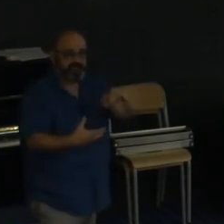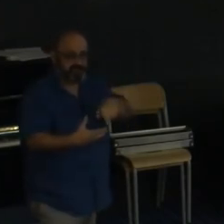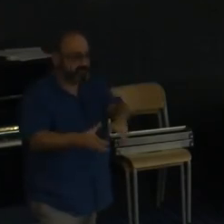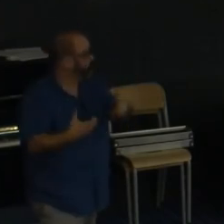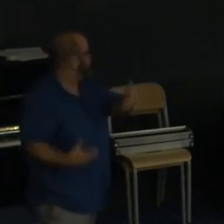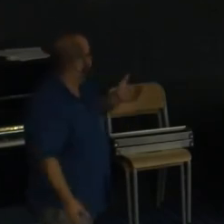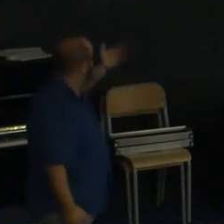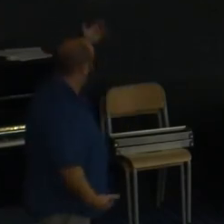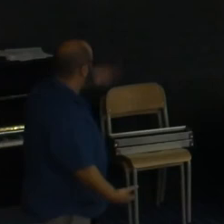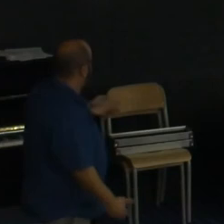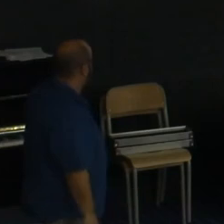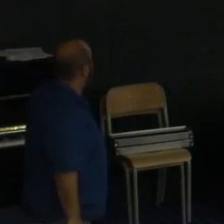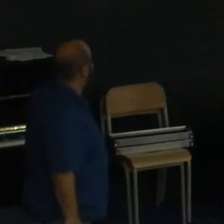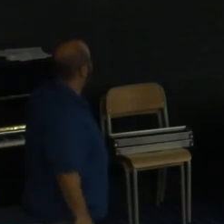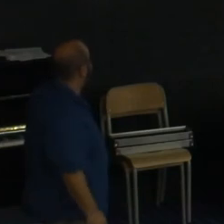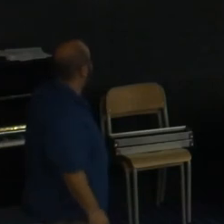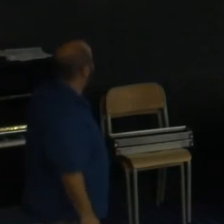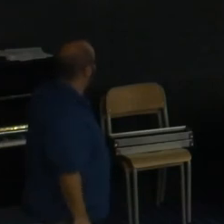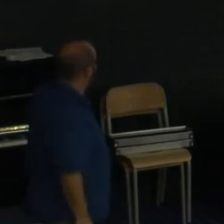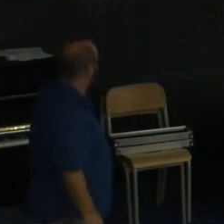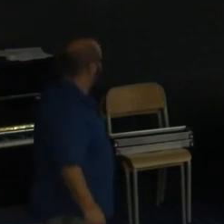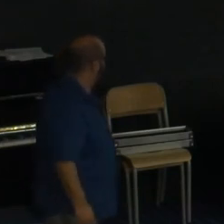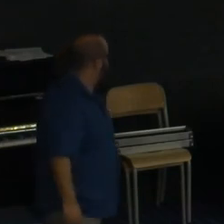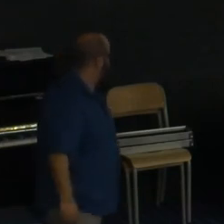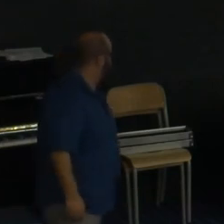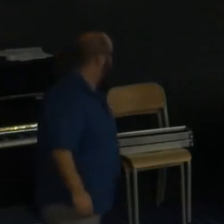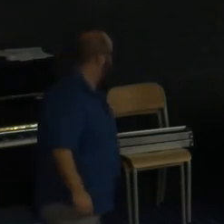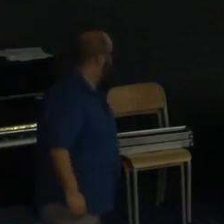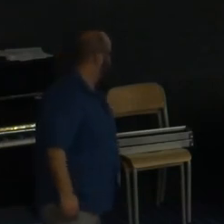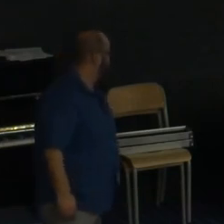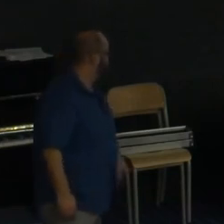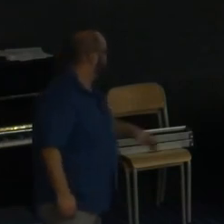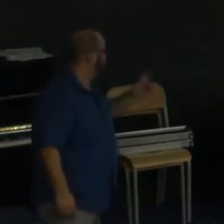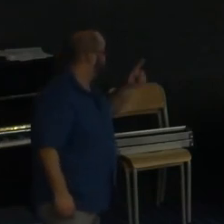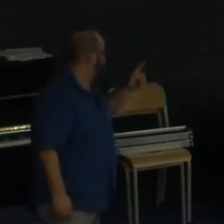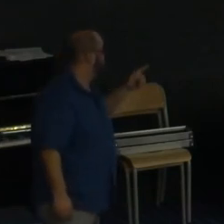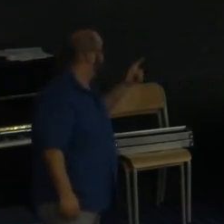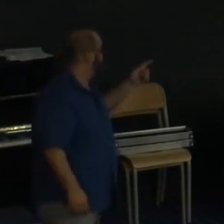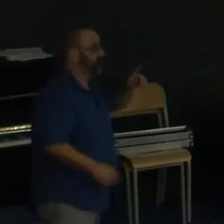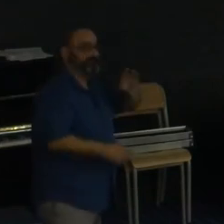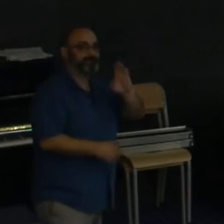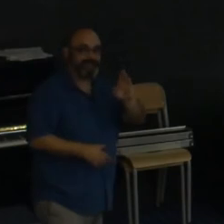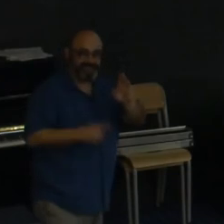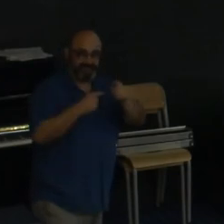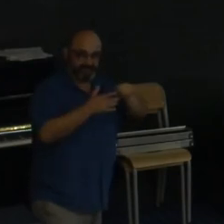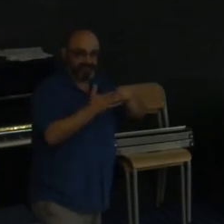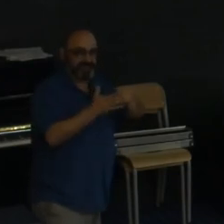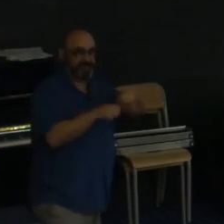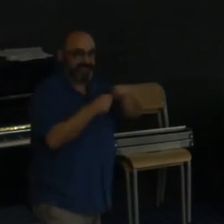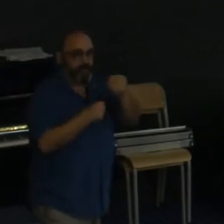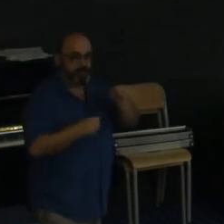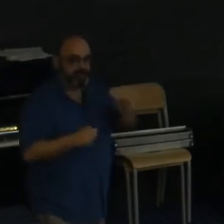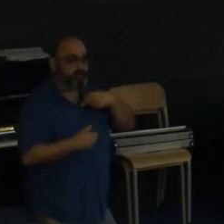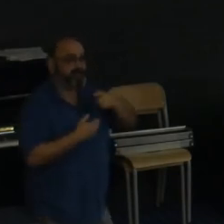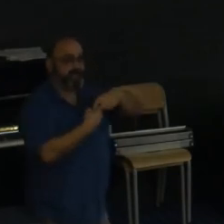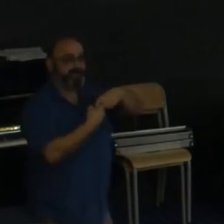clés. Bien, dans mon exemple j'ai le self, j'ai le break qui est là, et je vais m'amuser par exemple à le désactiver.